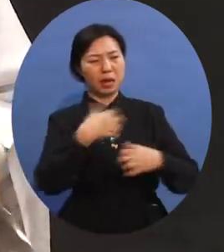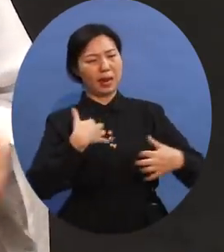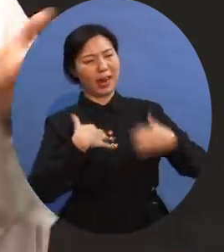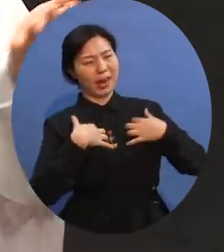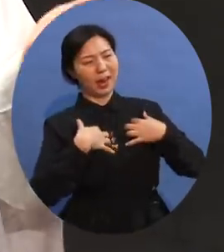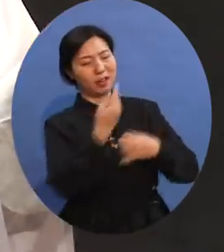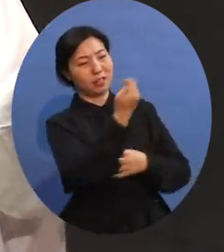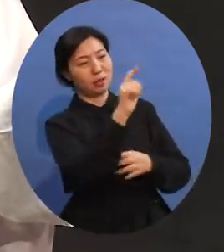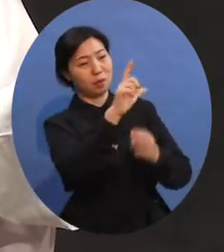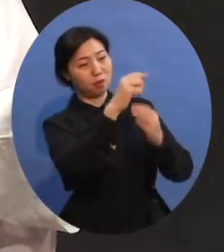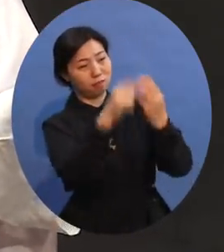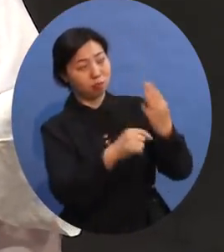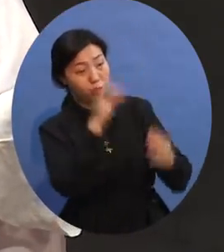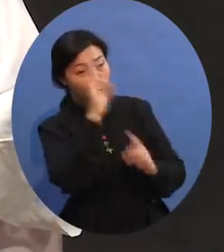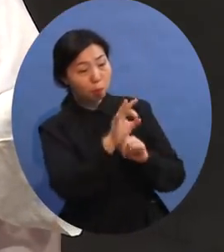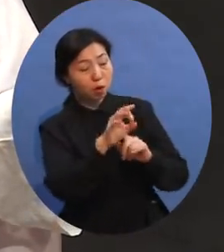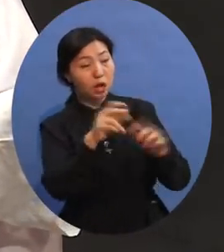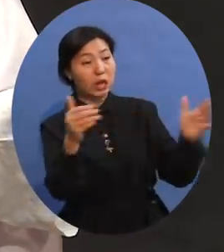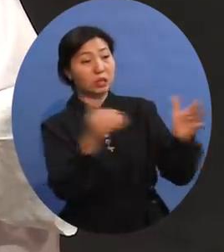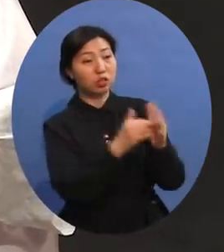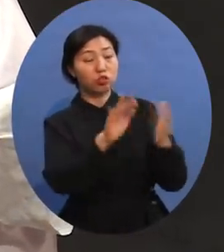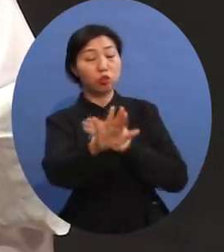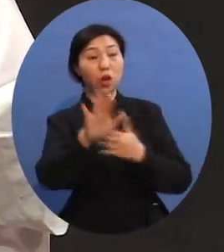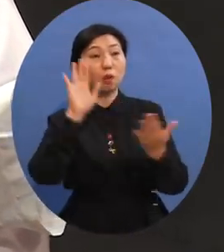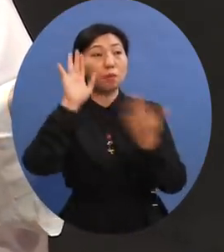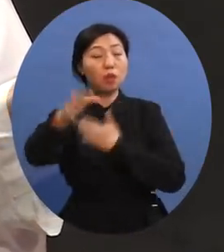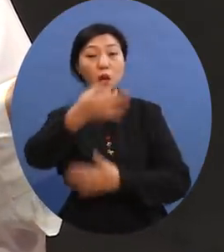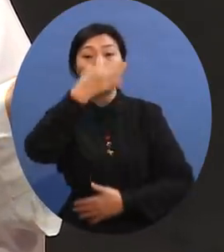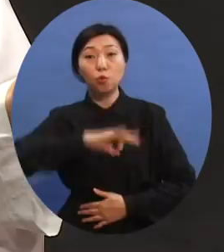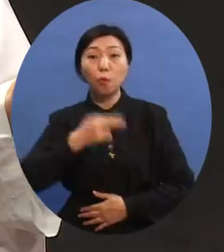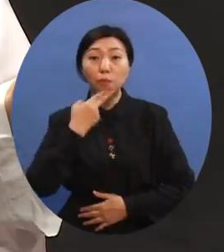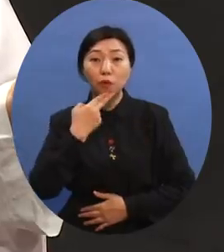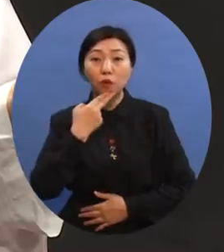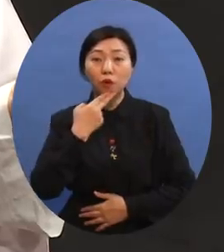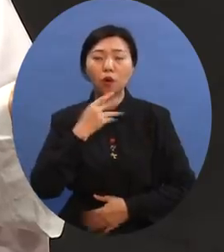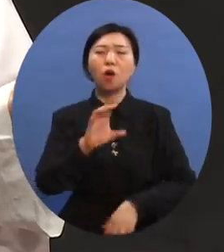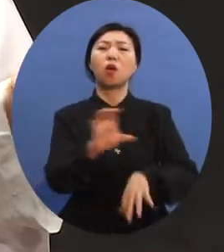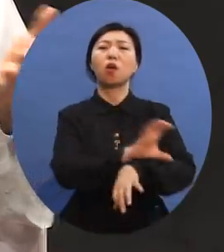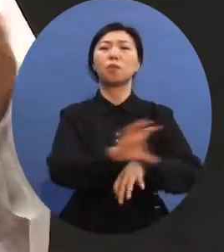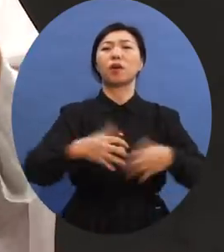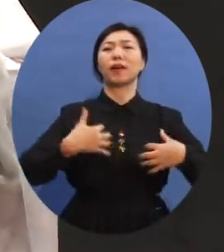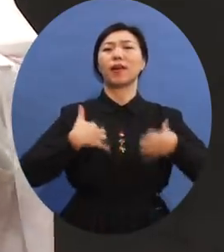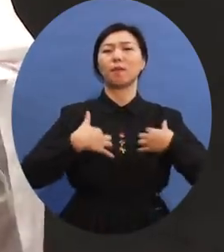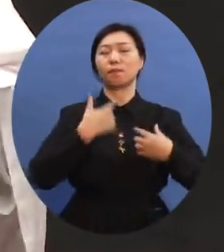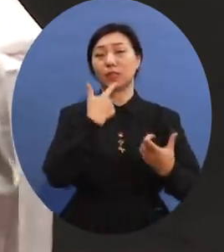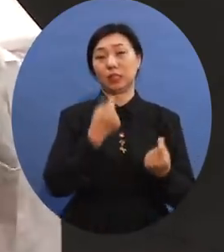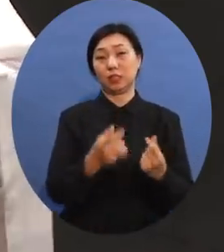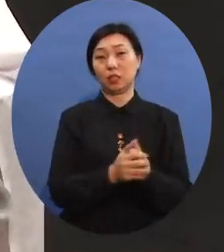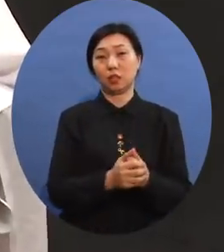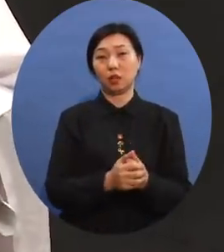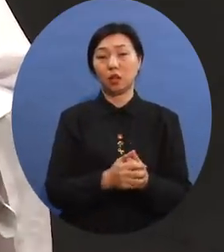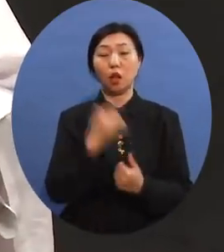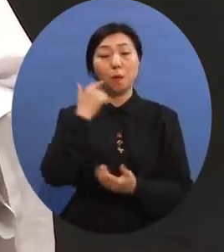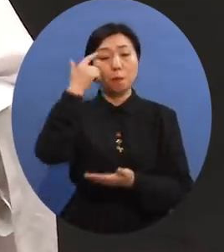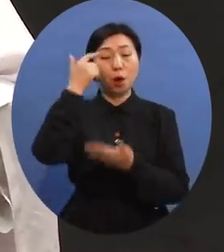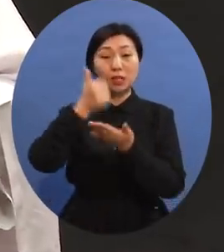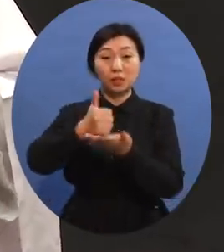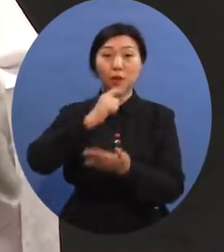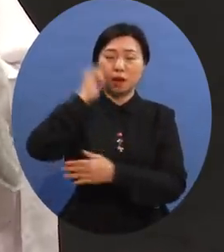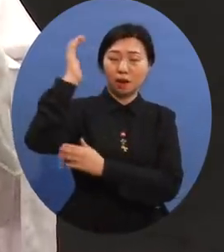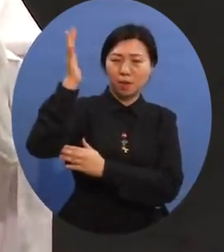재밌는데 끝나고 나면 아무 유익한 게 없잖아. 그건 컴퓨터 게임하고 저 똑같은 거예요. 근데 목사 설교나 스님